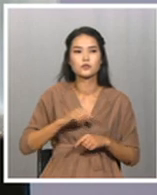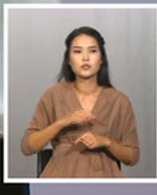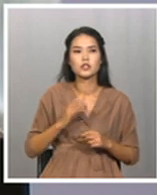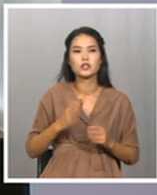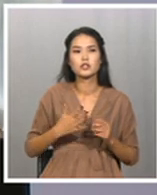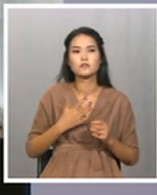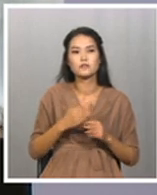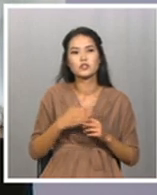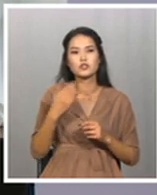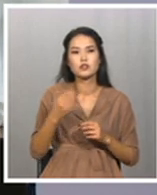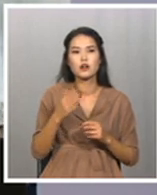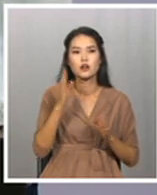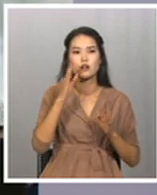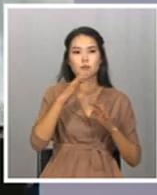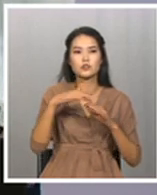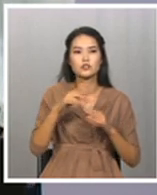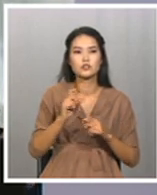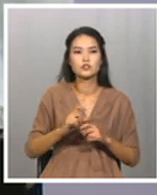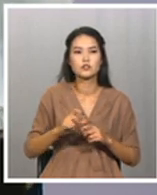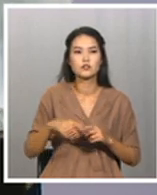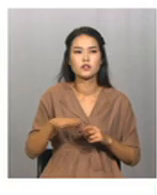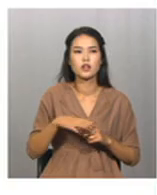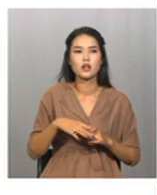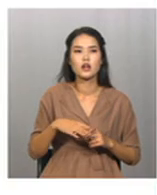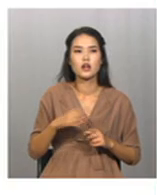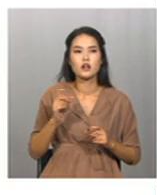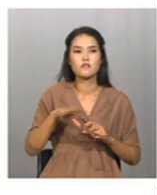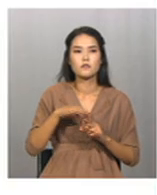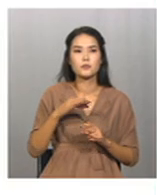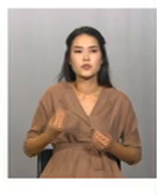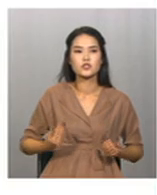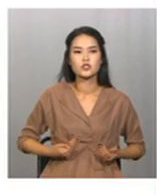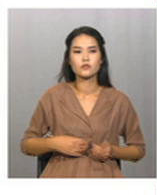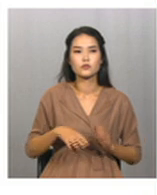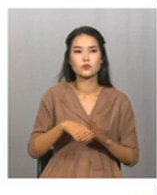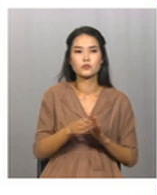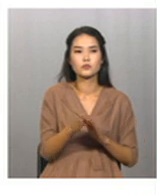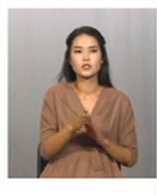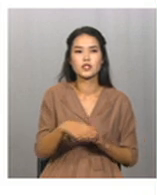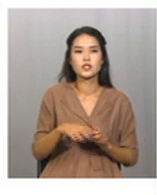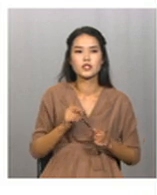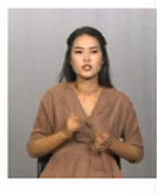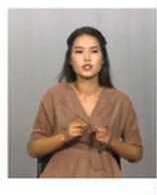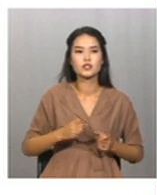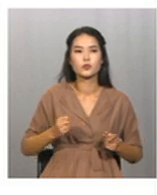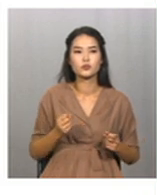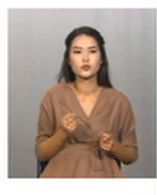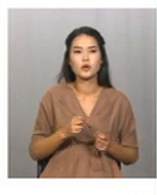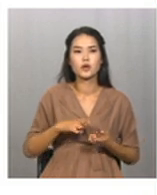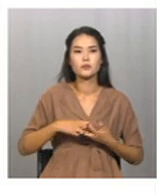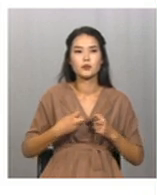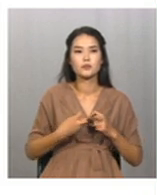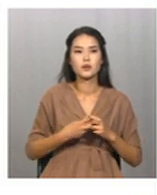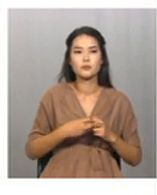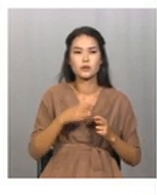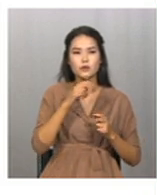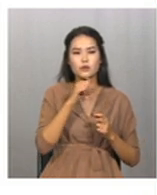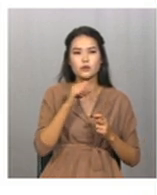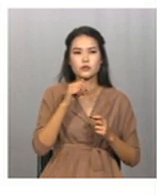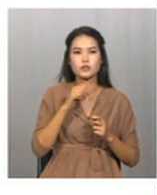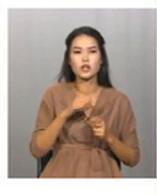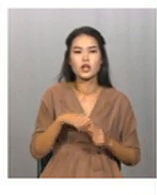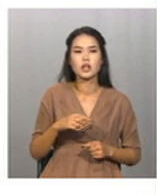внутреннего и внешнего облика человека, выбор жизненного пути, истинная дружба, проблема